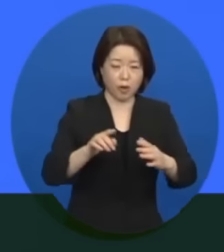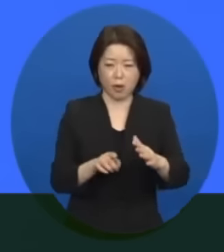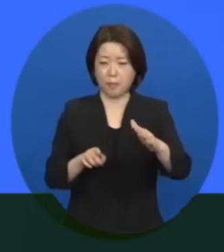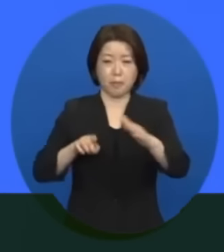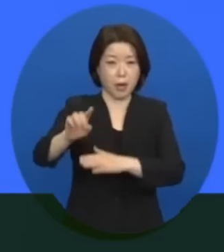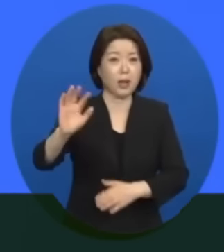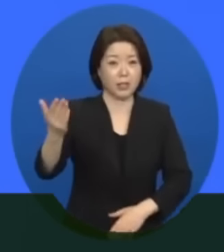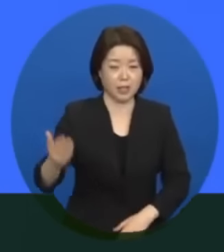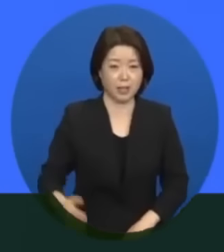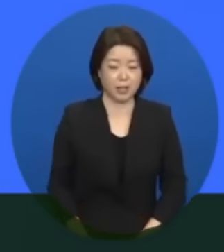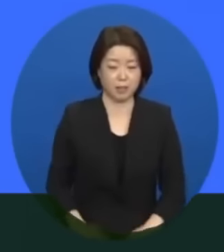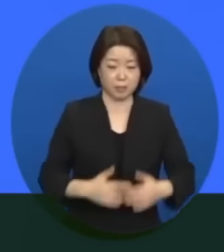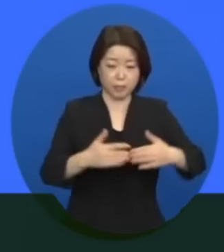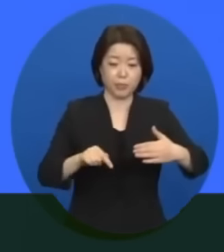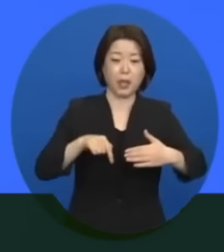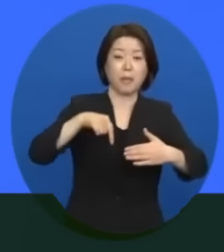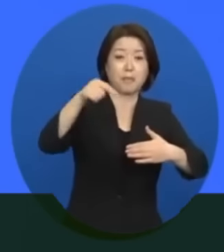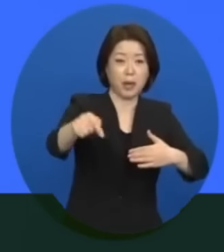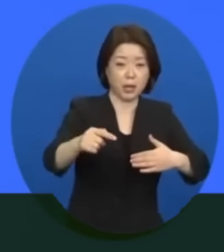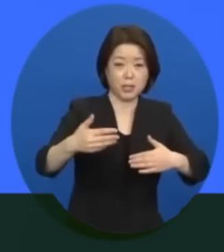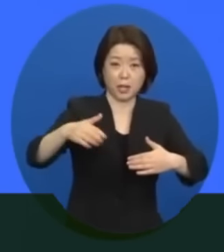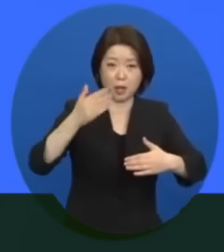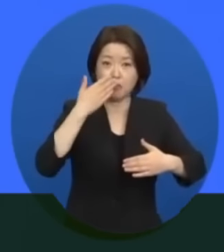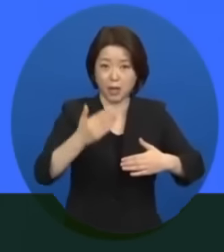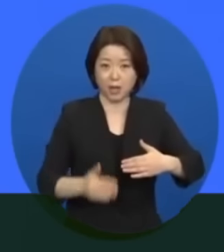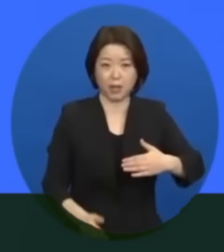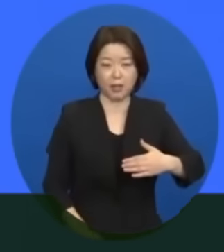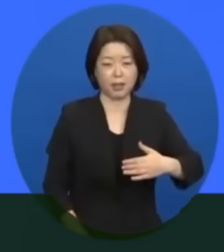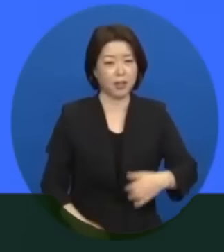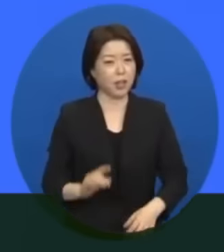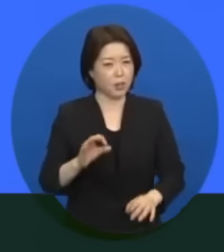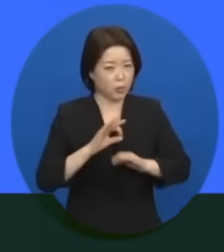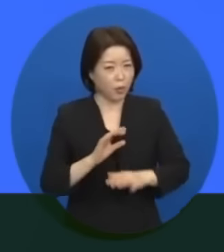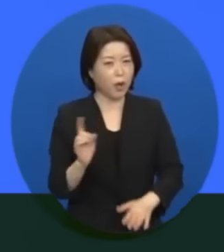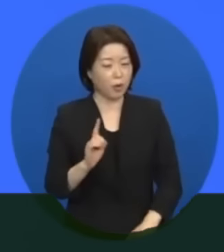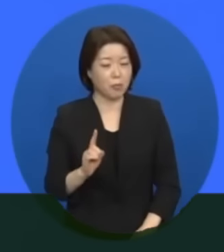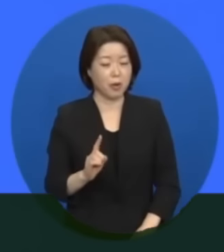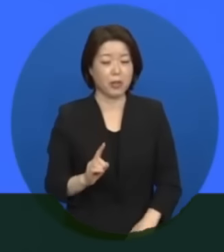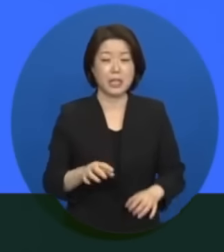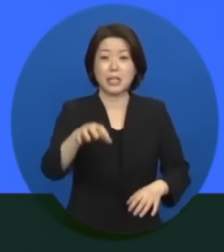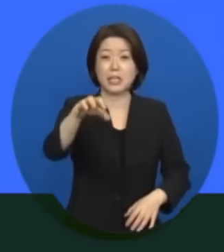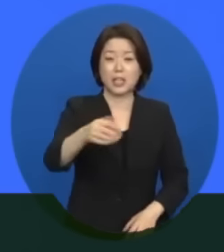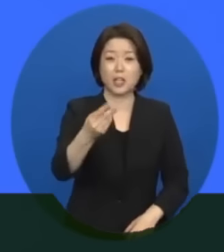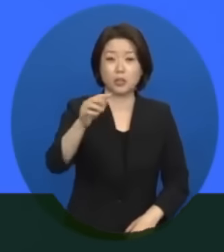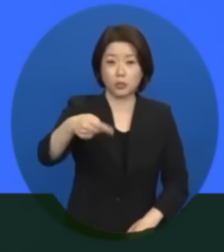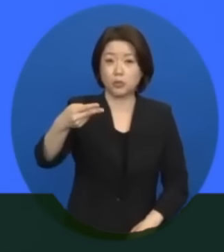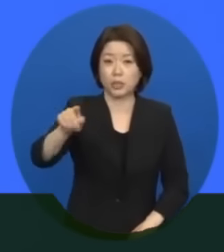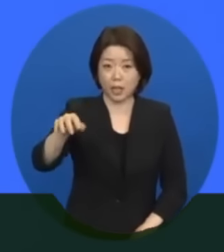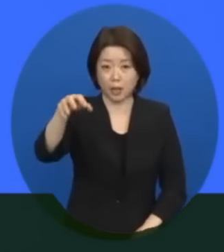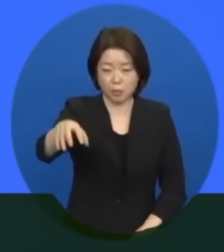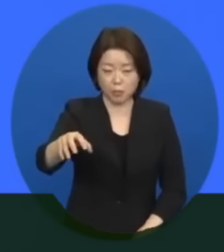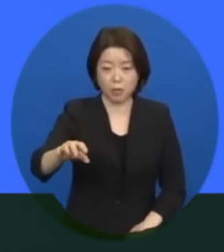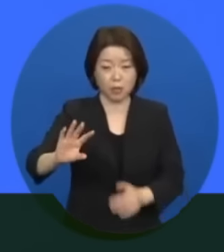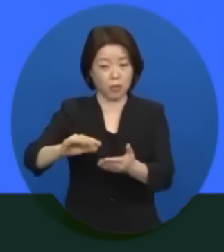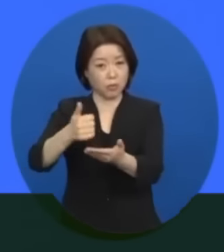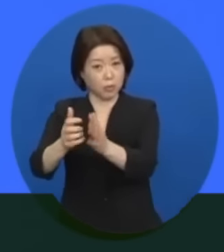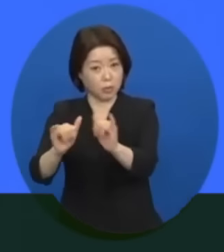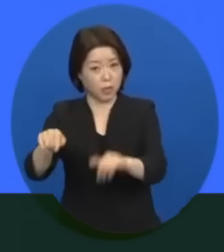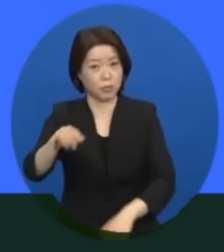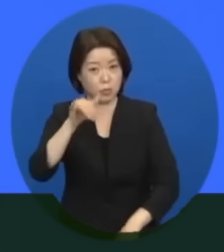하시 그 바깥 지역으로 가게 되는 거예요 근데 놀라운게 무엇이냐면이 지역에 그리스도인들이 있었다는